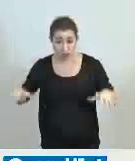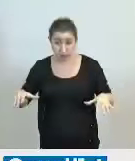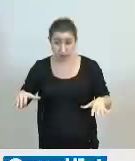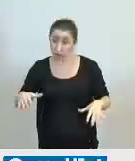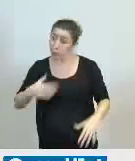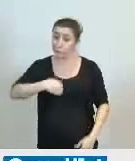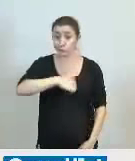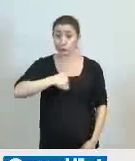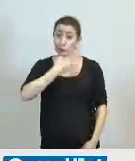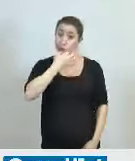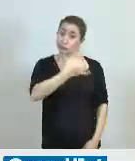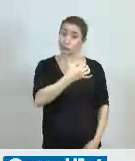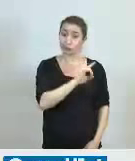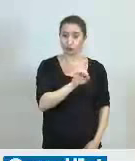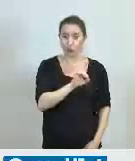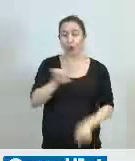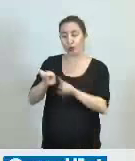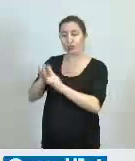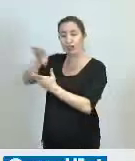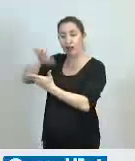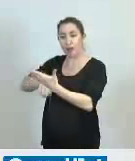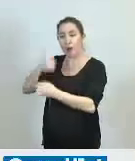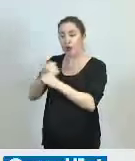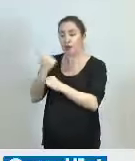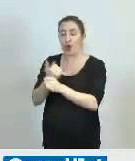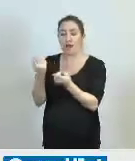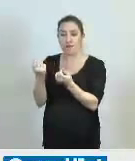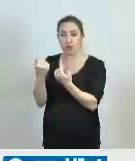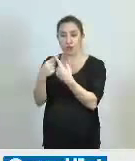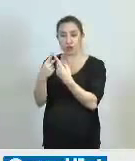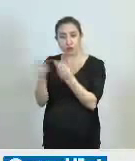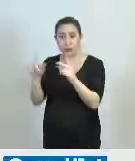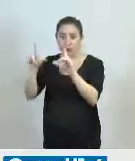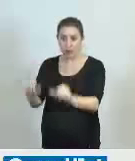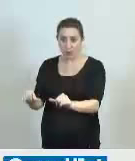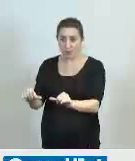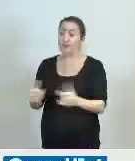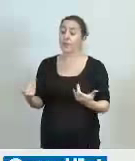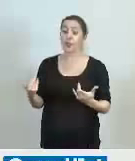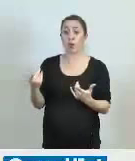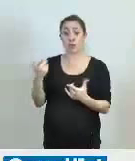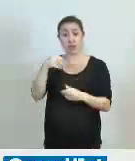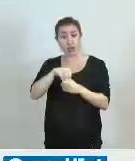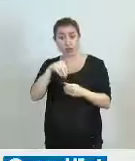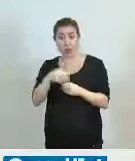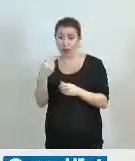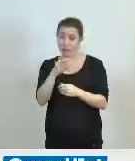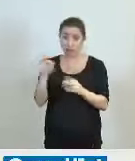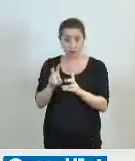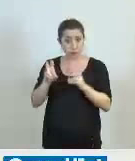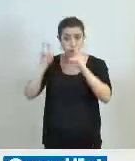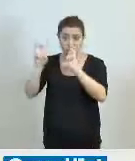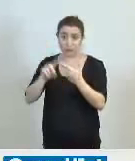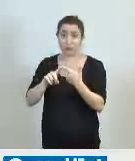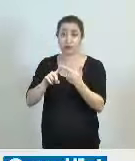le rapport annuel des finances publiques. Nous avons augmenté notre épargne nette, nous avons amélioré notre épargne